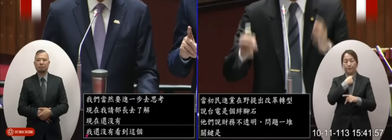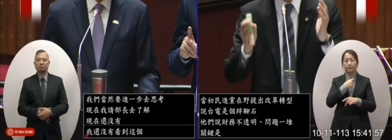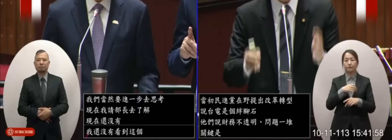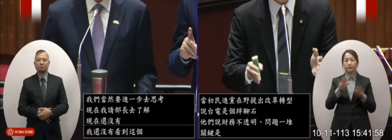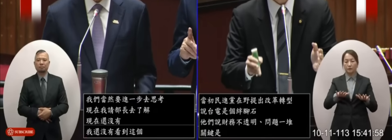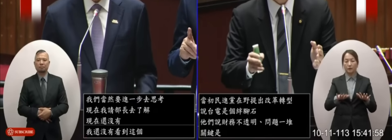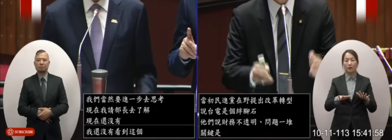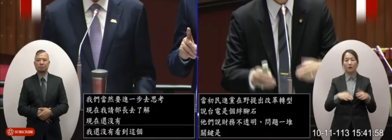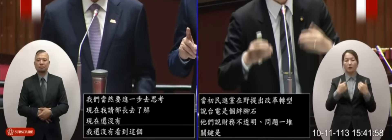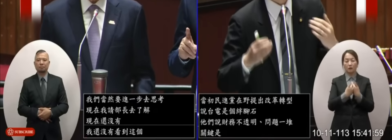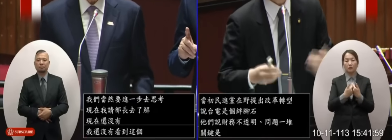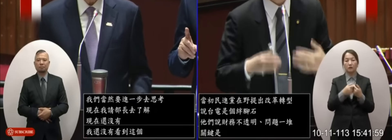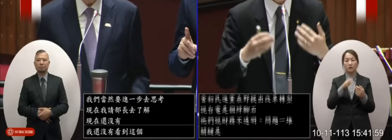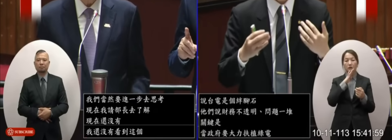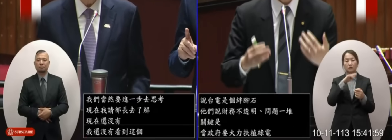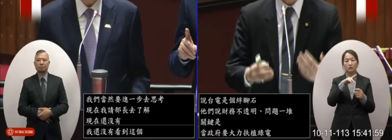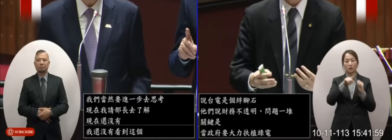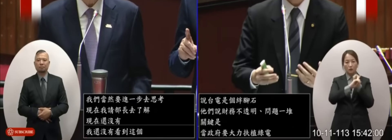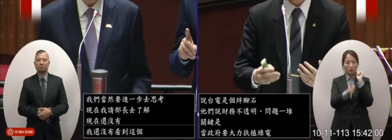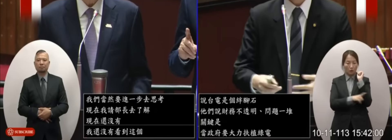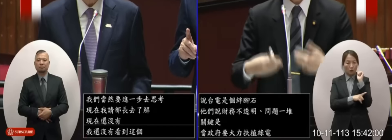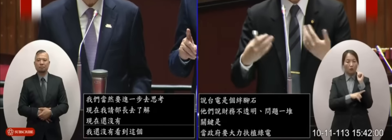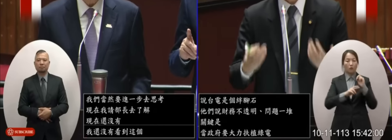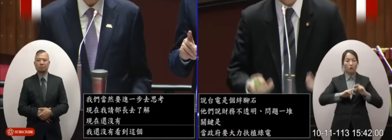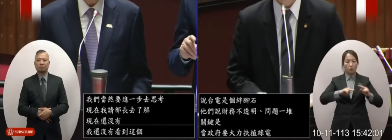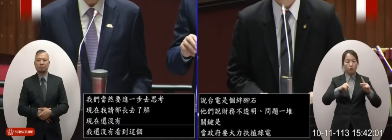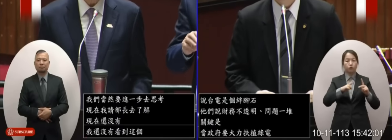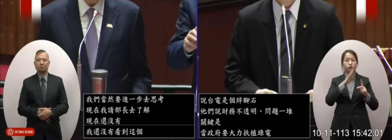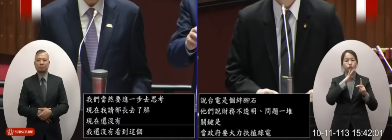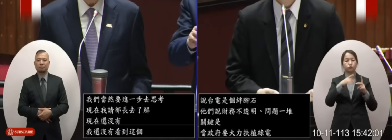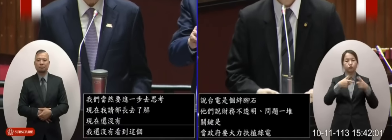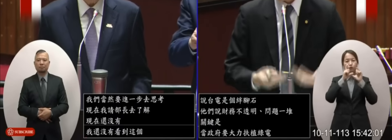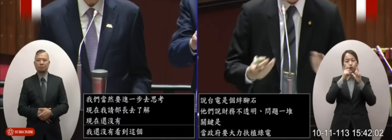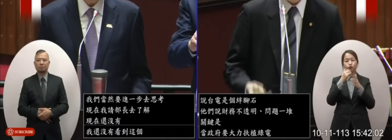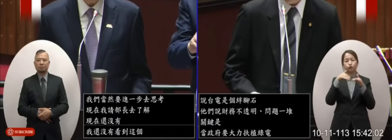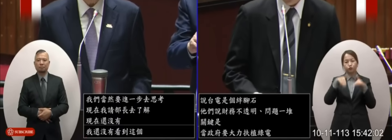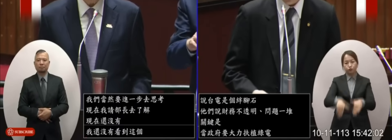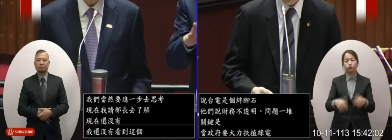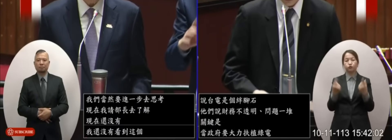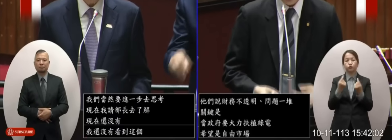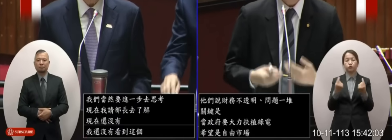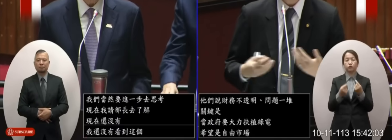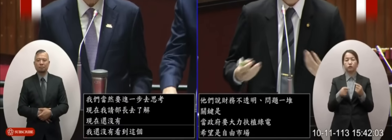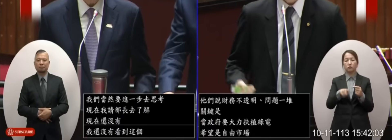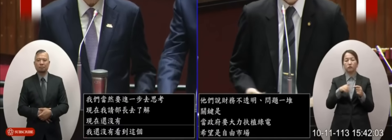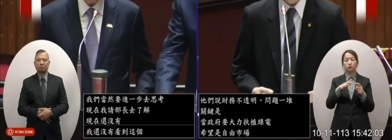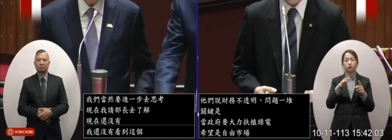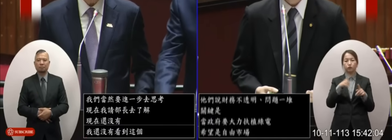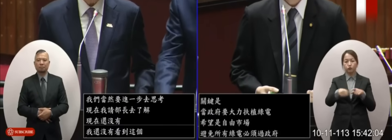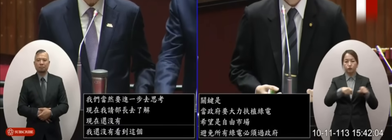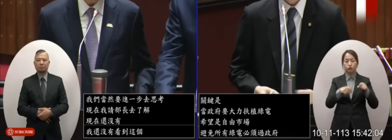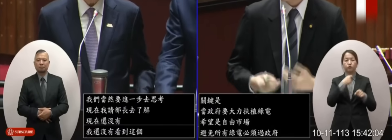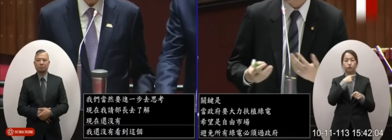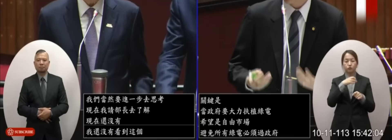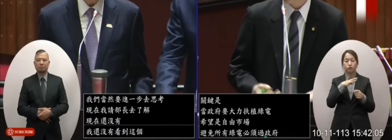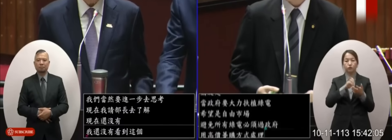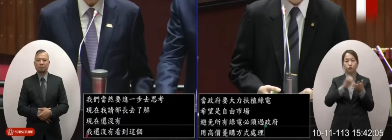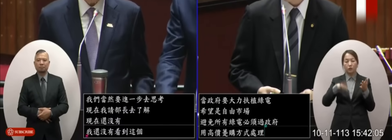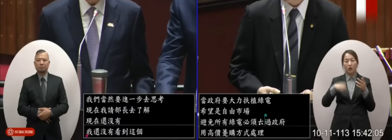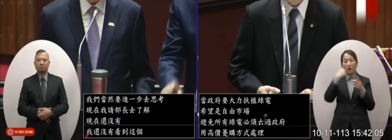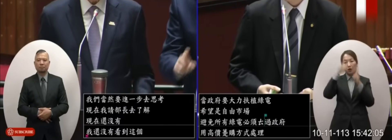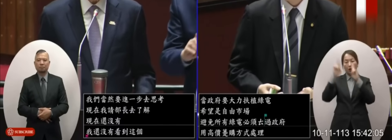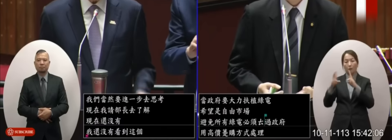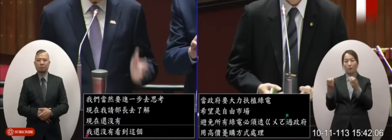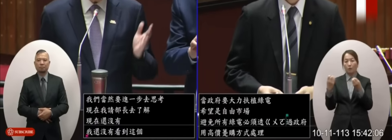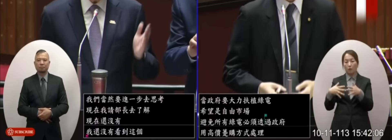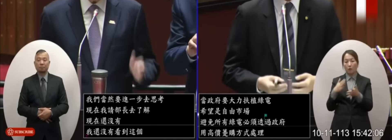对？那你今天现在看起来修法的方向，看起来是开倒车嘛？看起来是开倒车，所以不做这件事了，台电就没有问